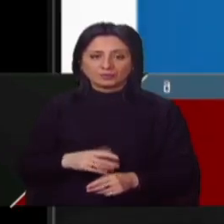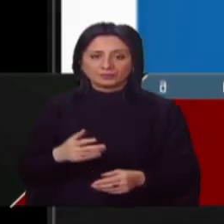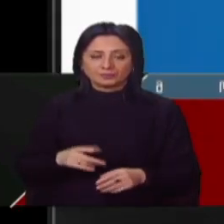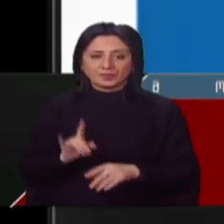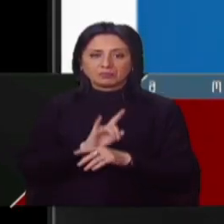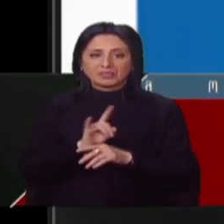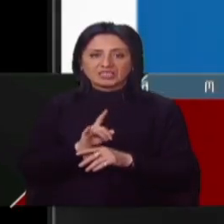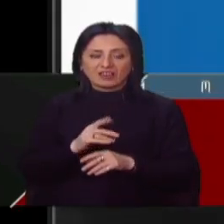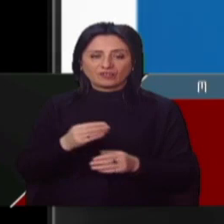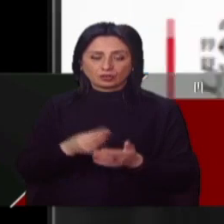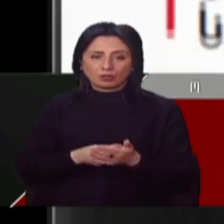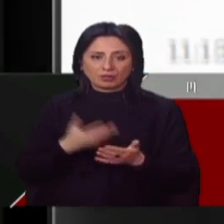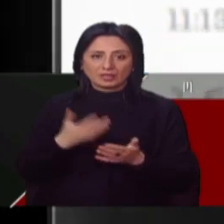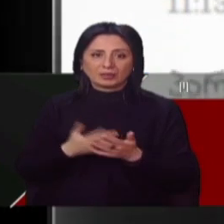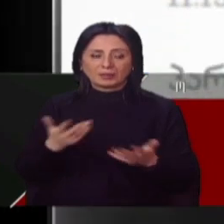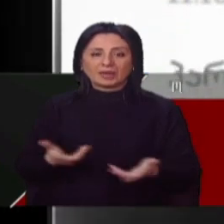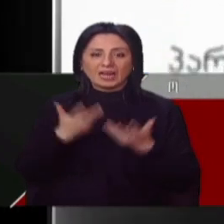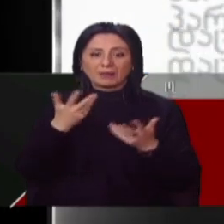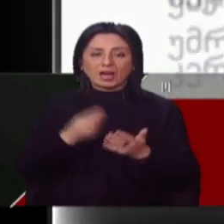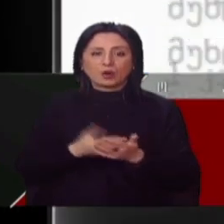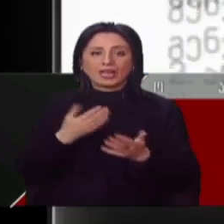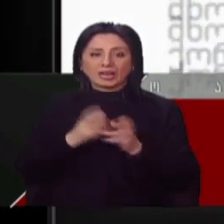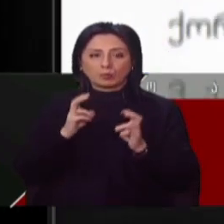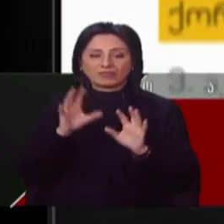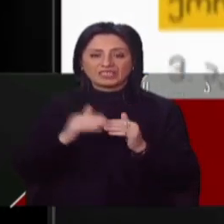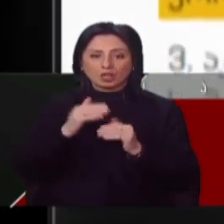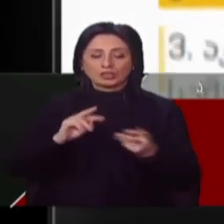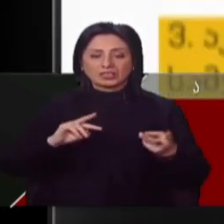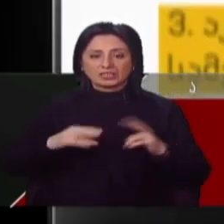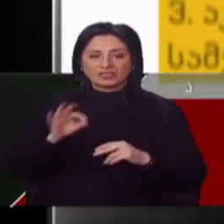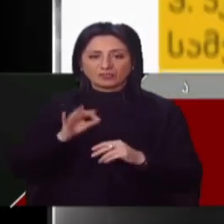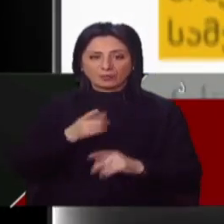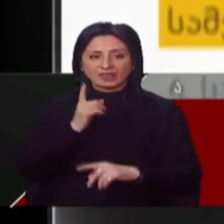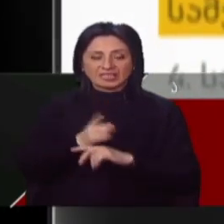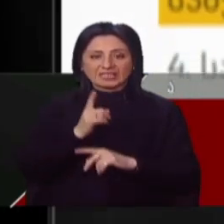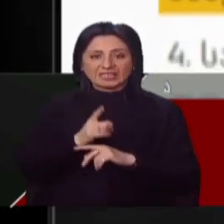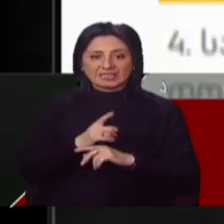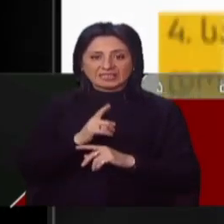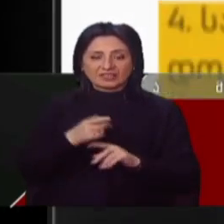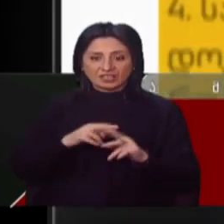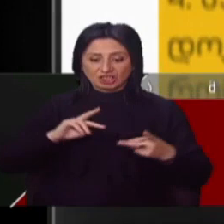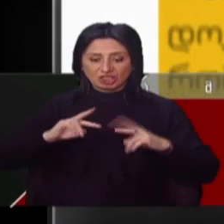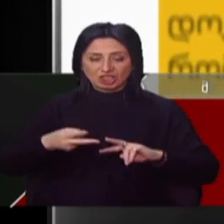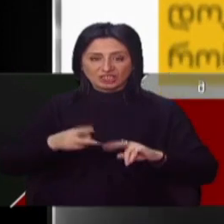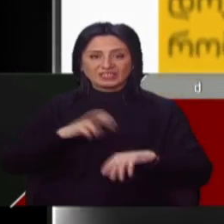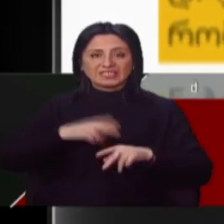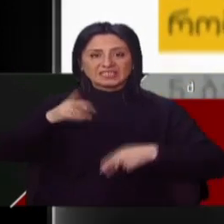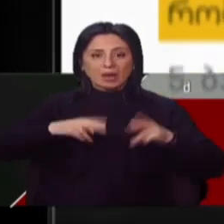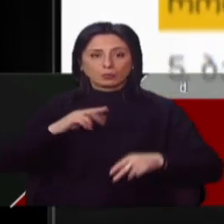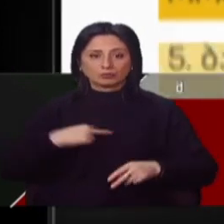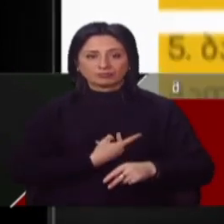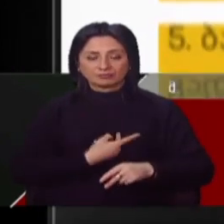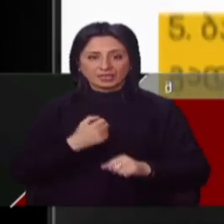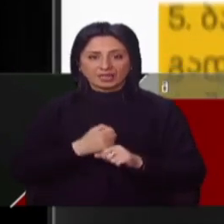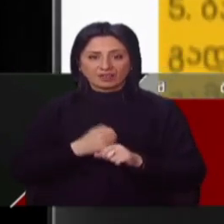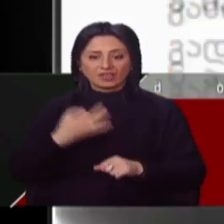Pseudo-liberaluri ghirebulebebis propagandis inaamdeg mimartuli sa konstitucio tsluilebebit ikrzaleba skesis shetsulis sa medicino